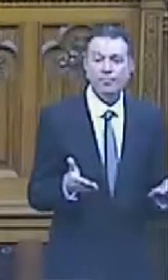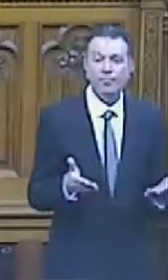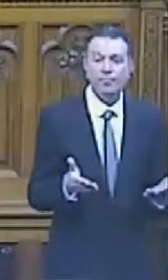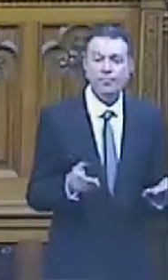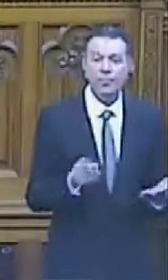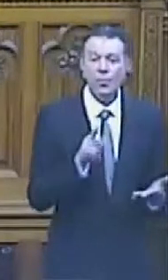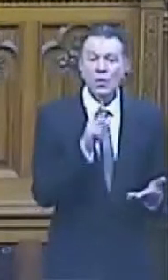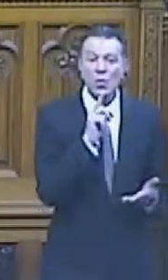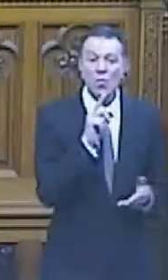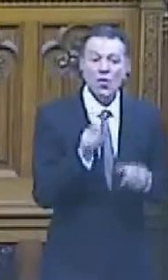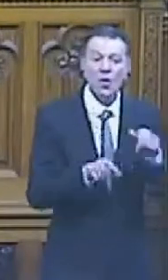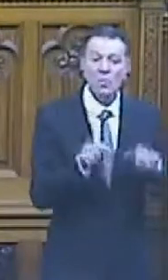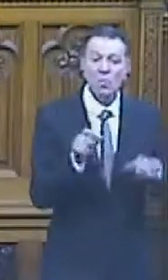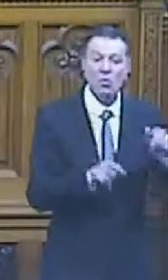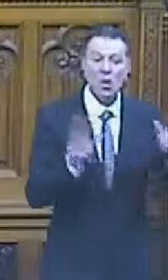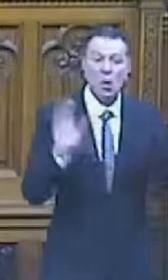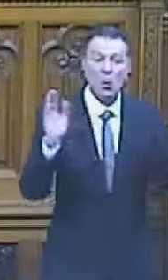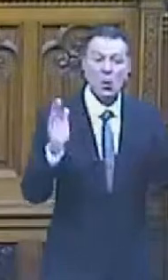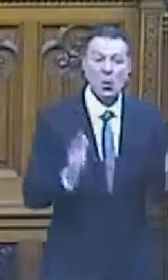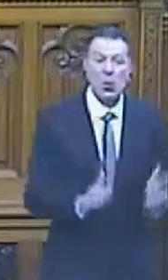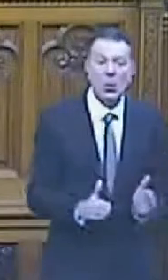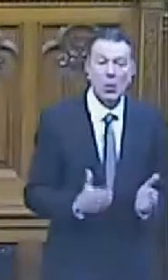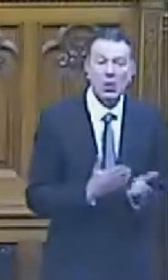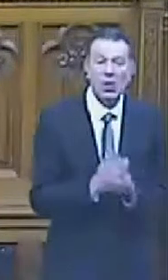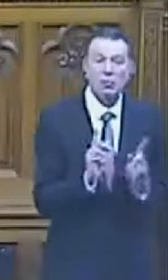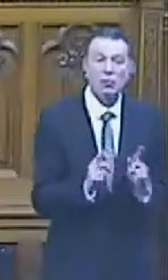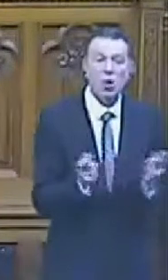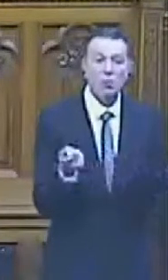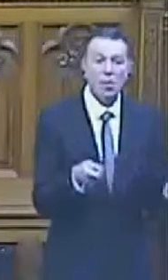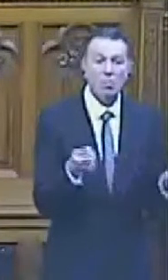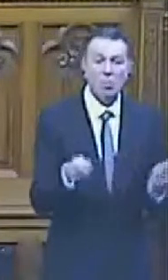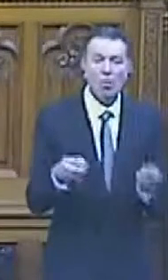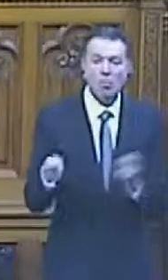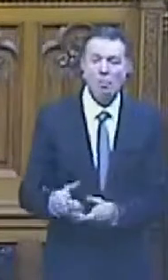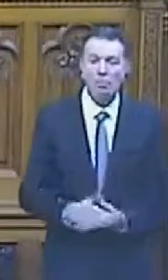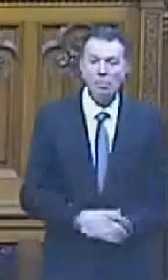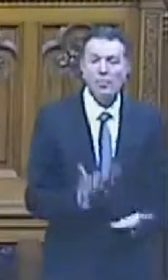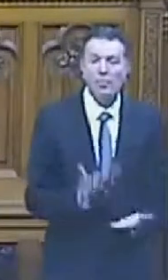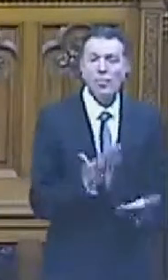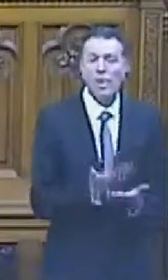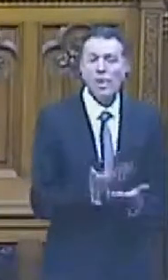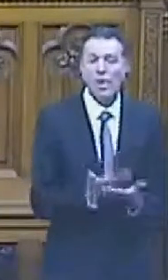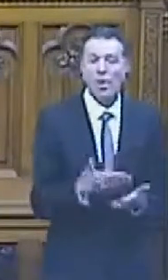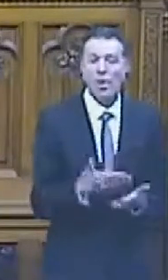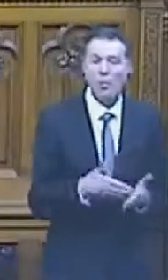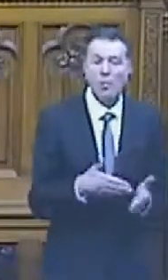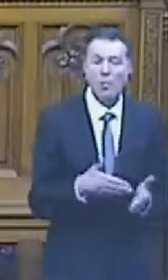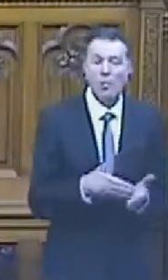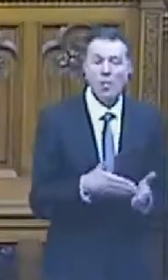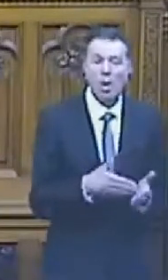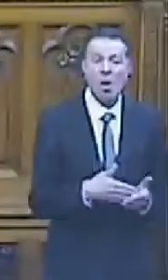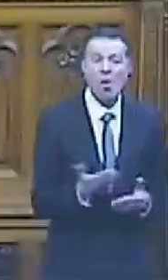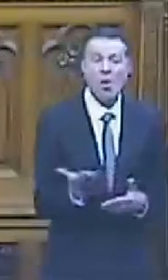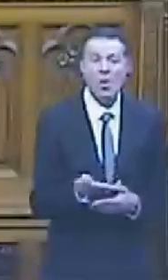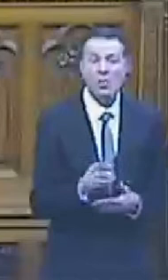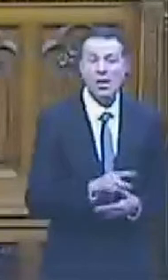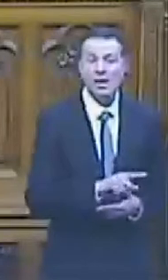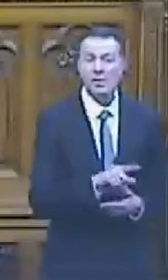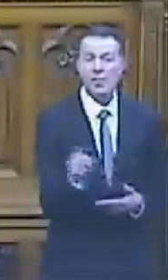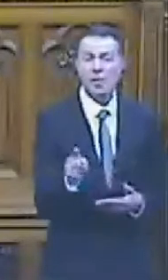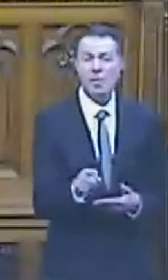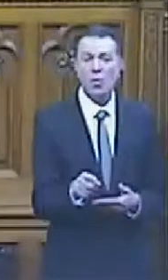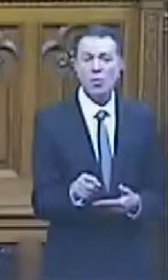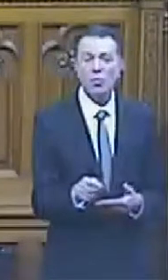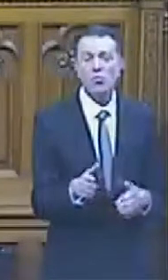personell vermindert wird und die Dienststellen geschlossen werden. Deswegen braucht es eben ein sektorales Bettelverbot, wo eben genau in